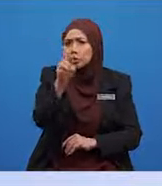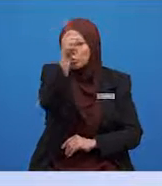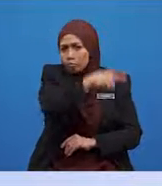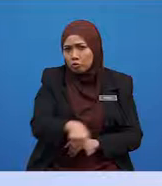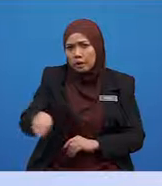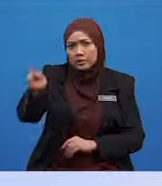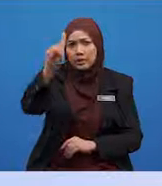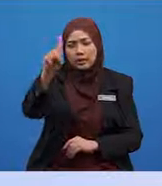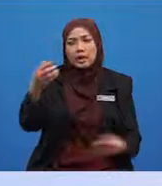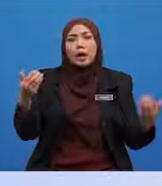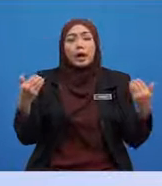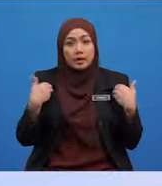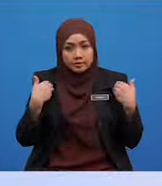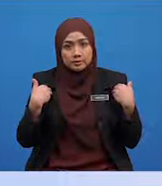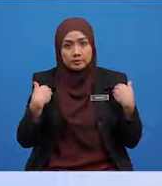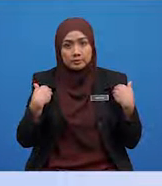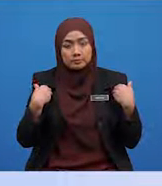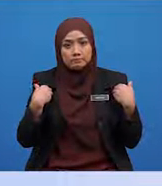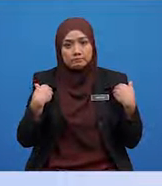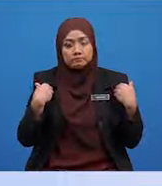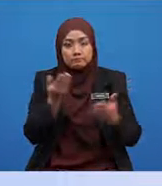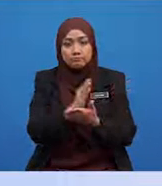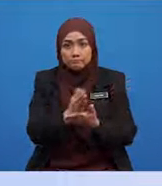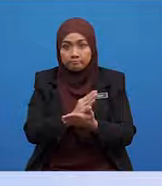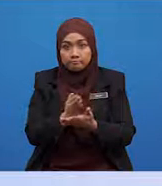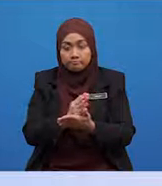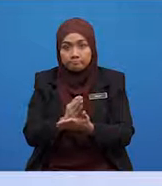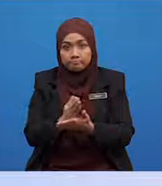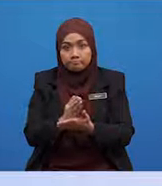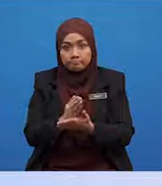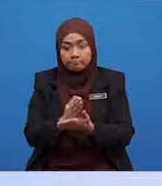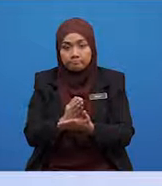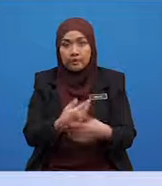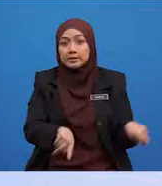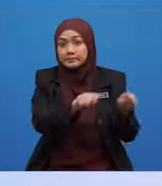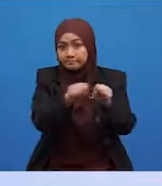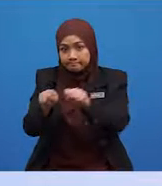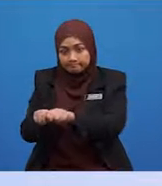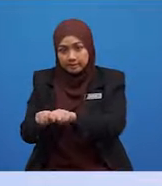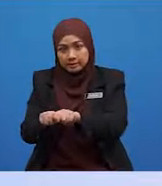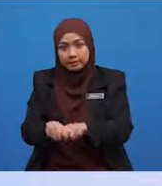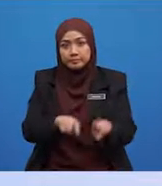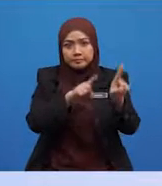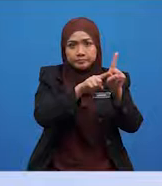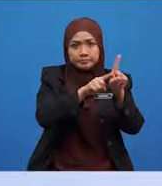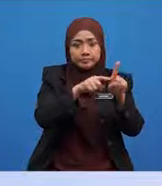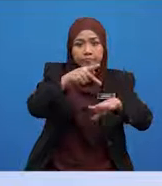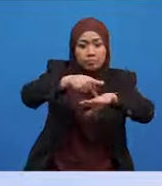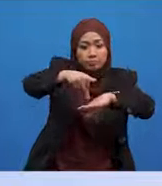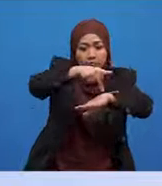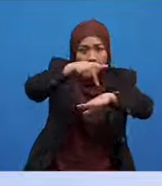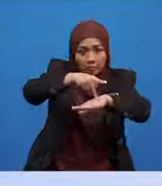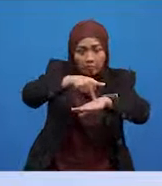bulatan terdiri daripada bahagian-bahagian berikut. Pertama, pusat